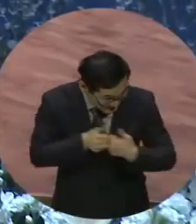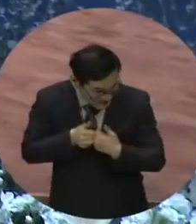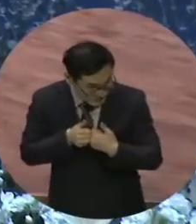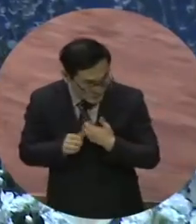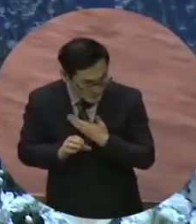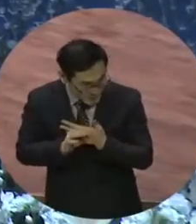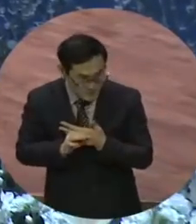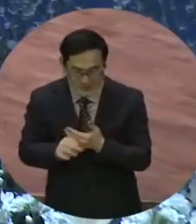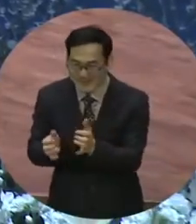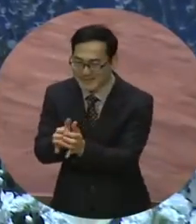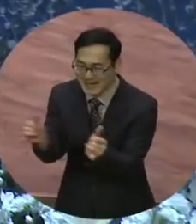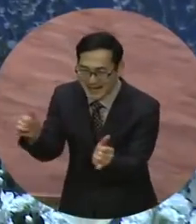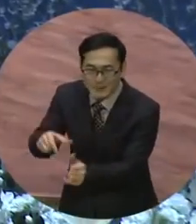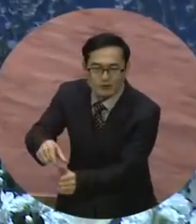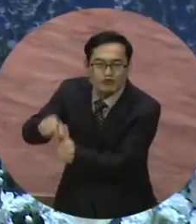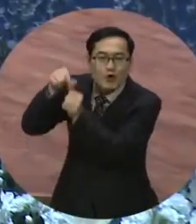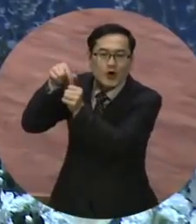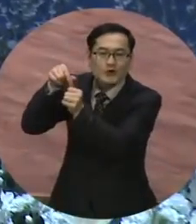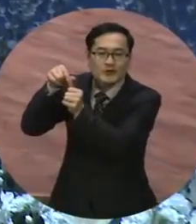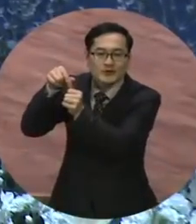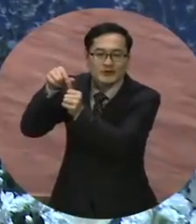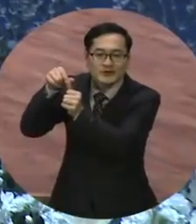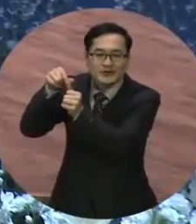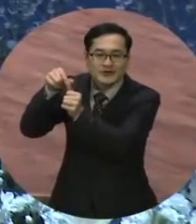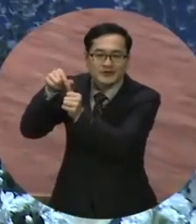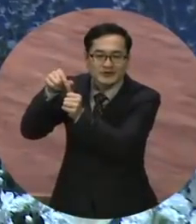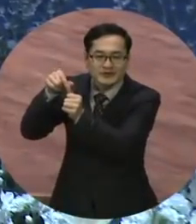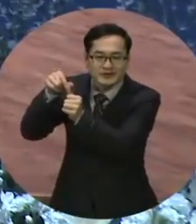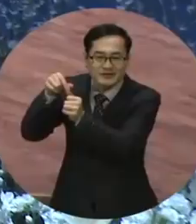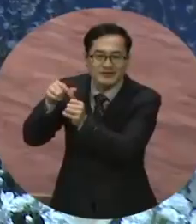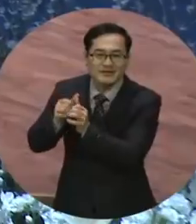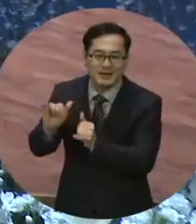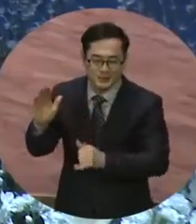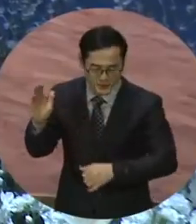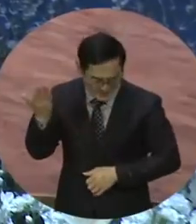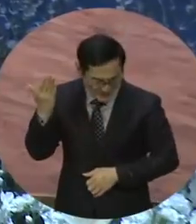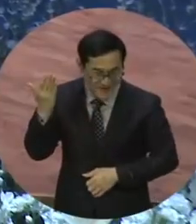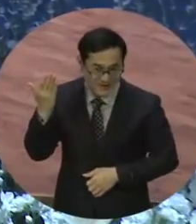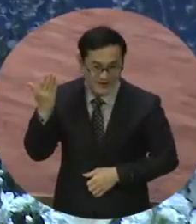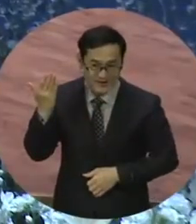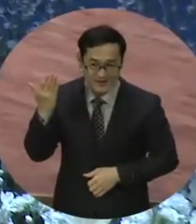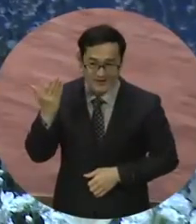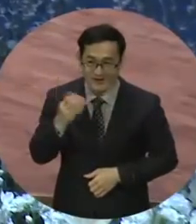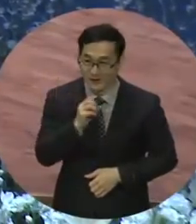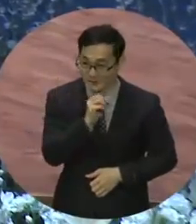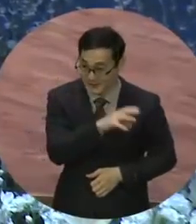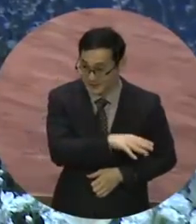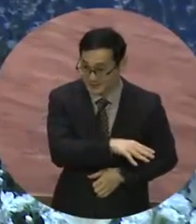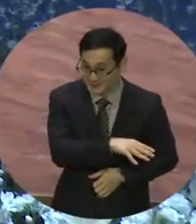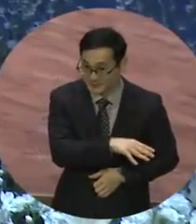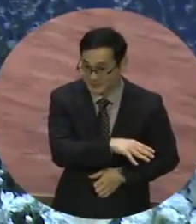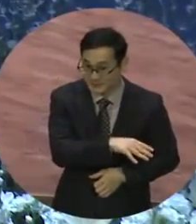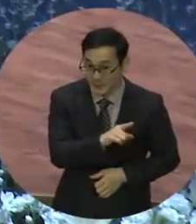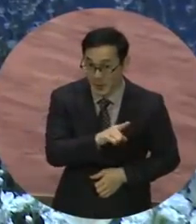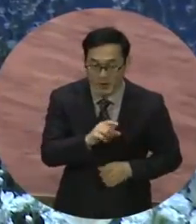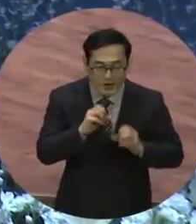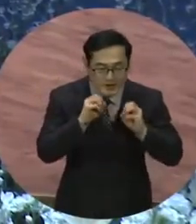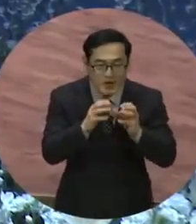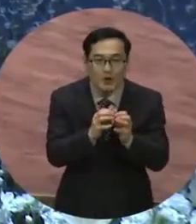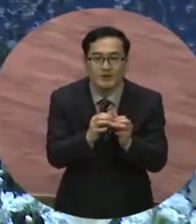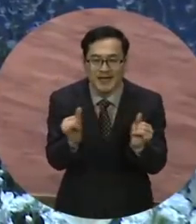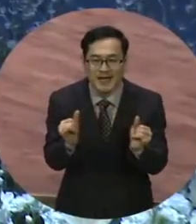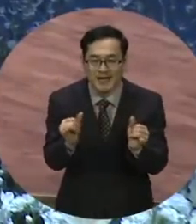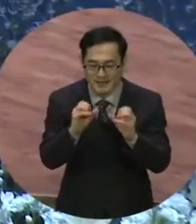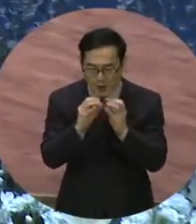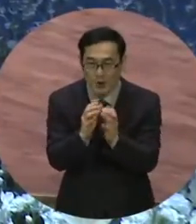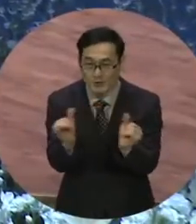어부가 될 것이다. 그렇게 사람 낚는 어부가 될 것이다 라고 부르셨습니다. 한마디로 전도자의